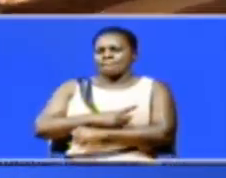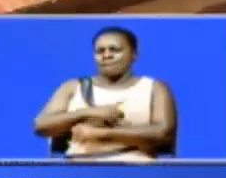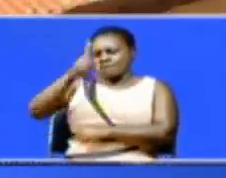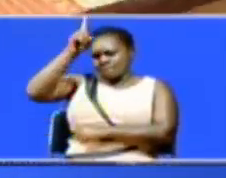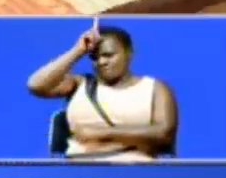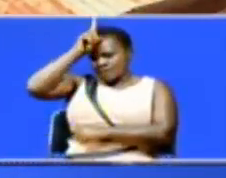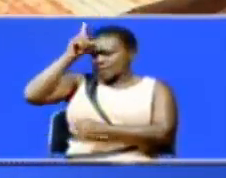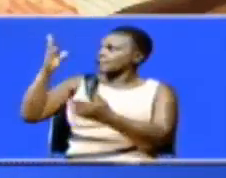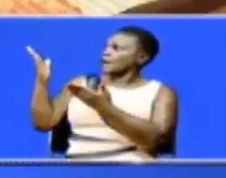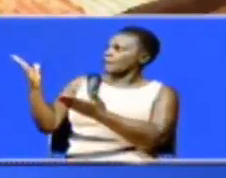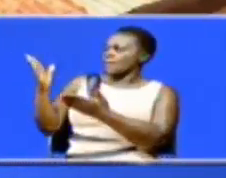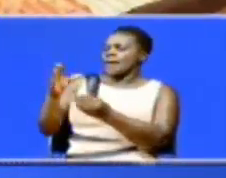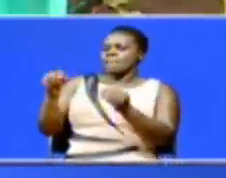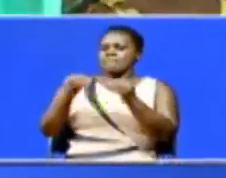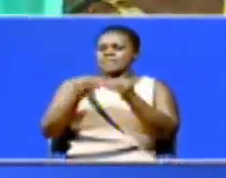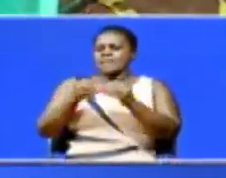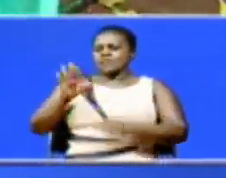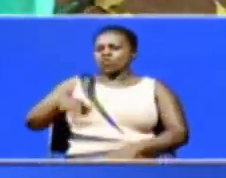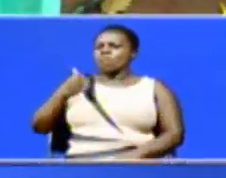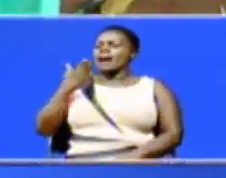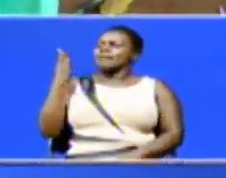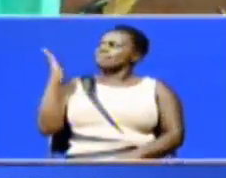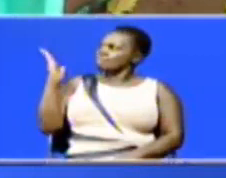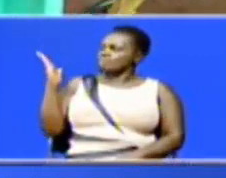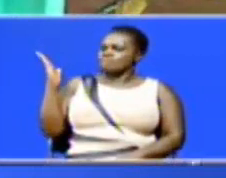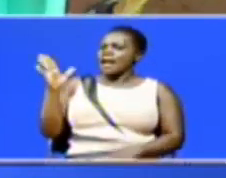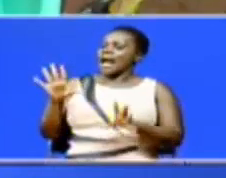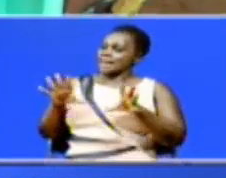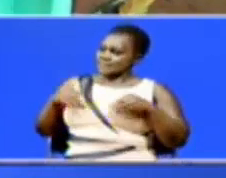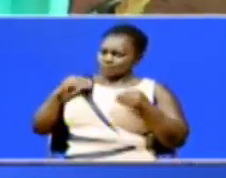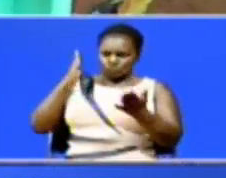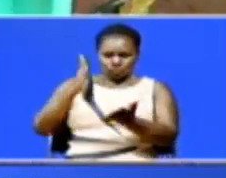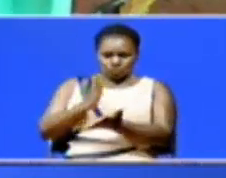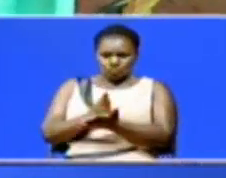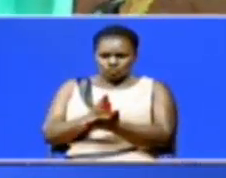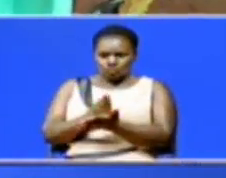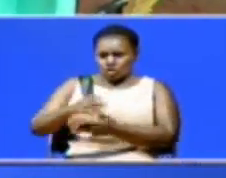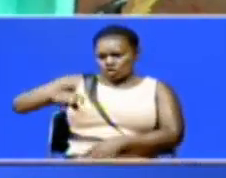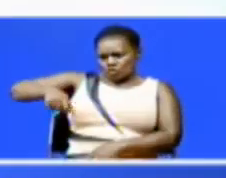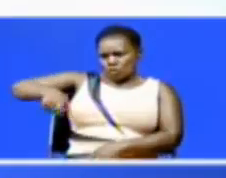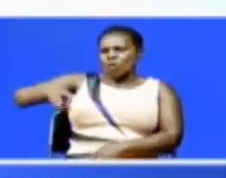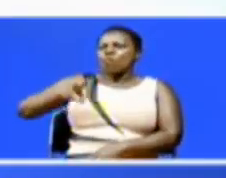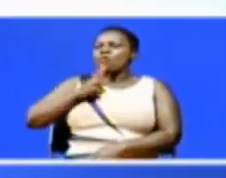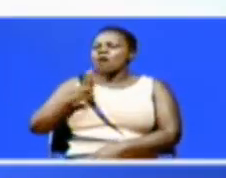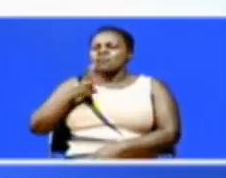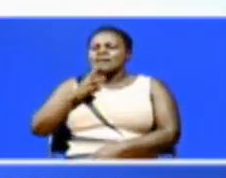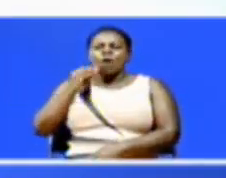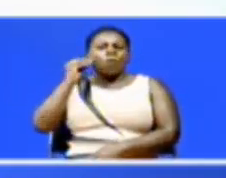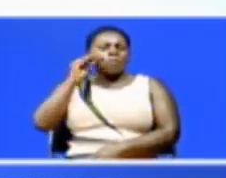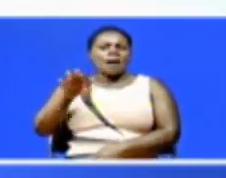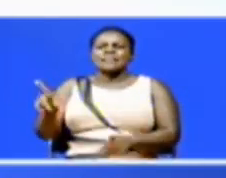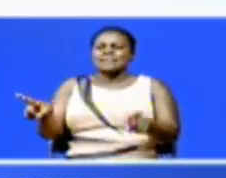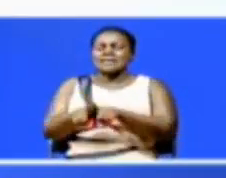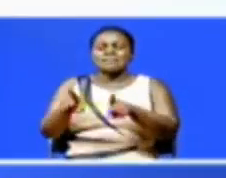Kijiji cha Kionyweni twampata Mama Margaret Mutua. Anakiri kwamba kuwa na mfereji wa maji nyumbani kwake ni